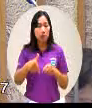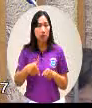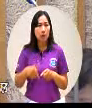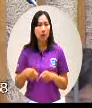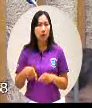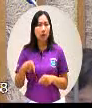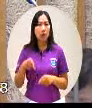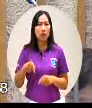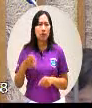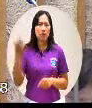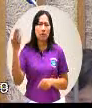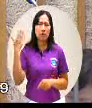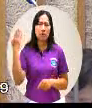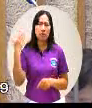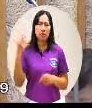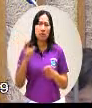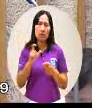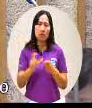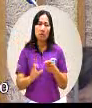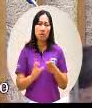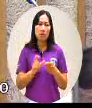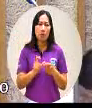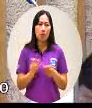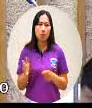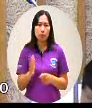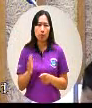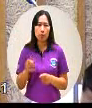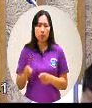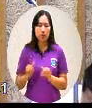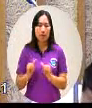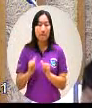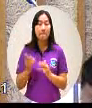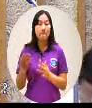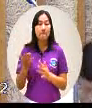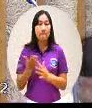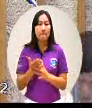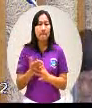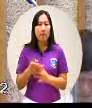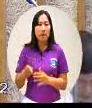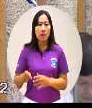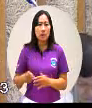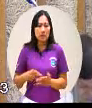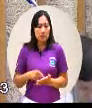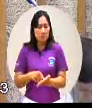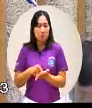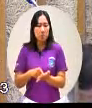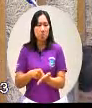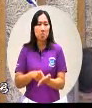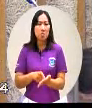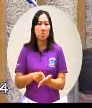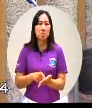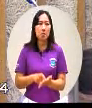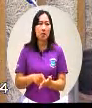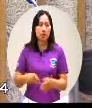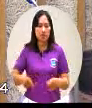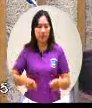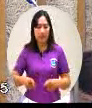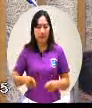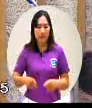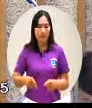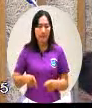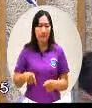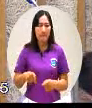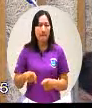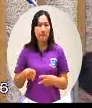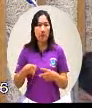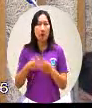他60年代民间自行申请划设就地划设的工业零星工业区啦啊，因为伊嘛